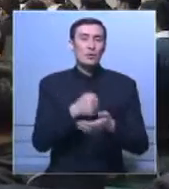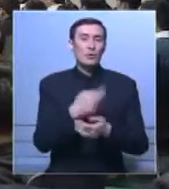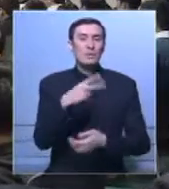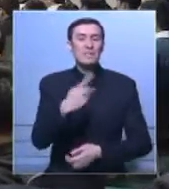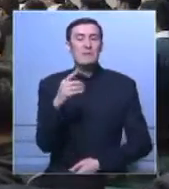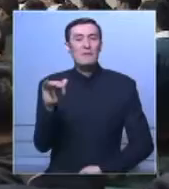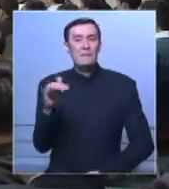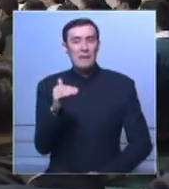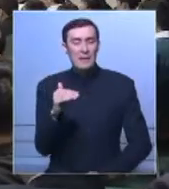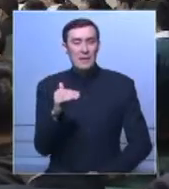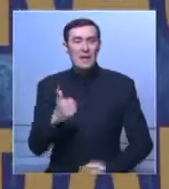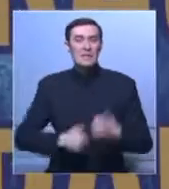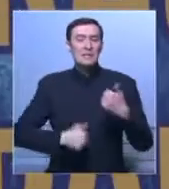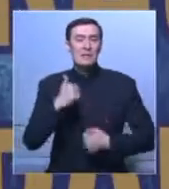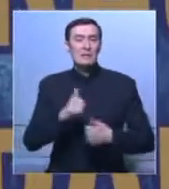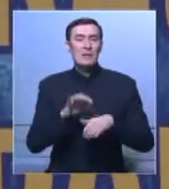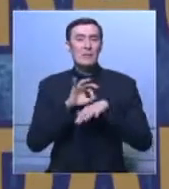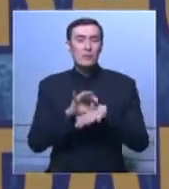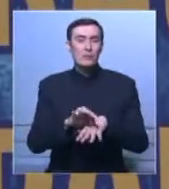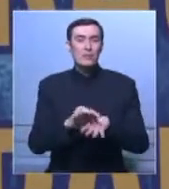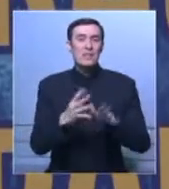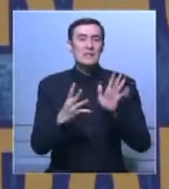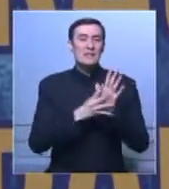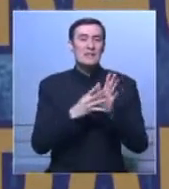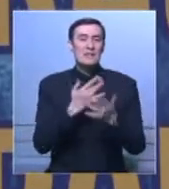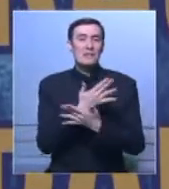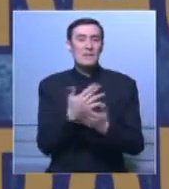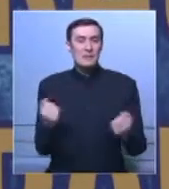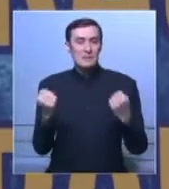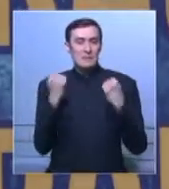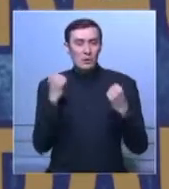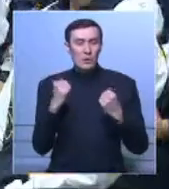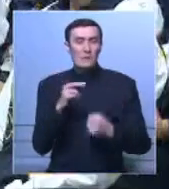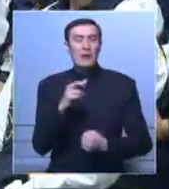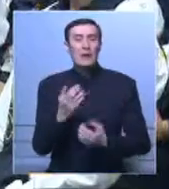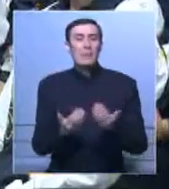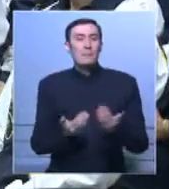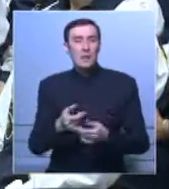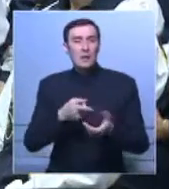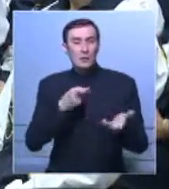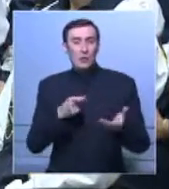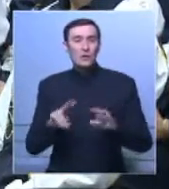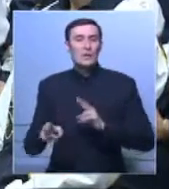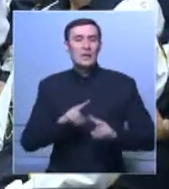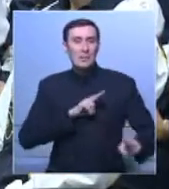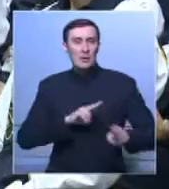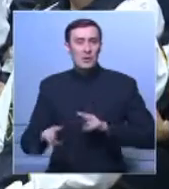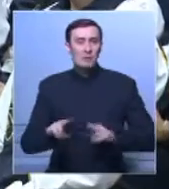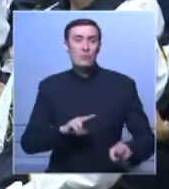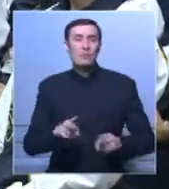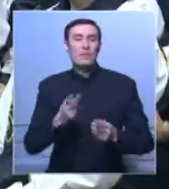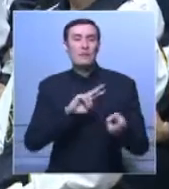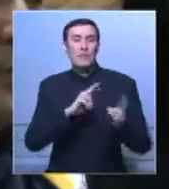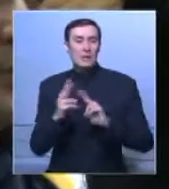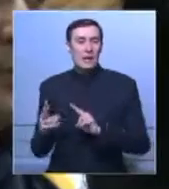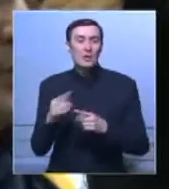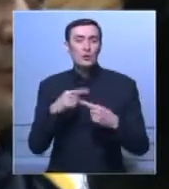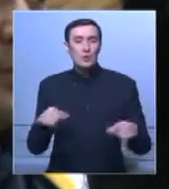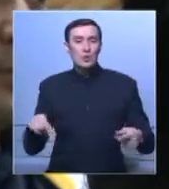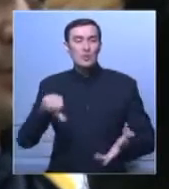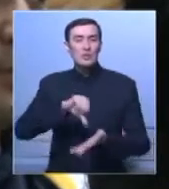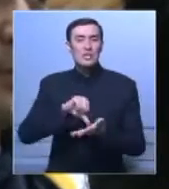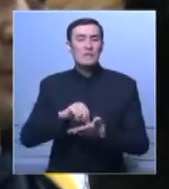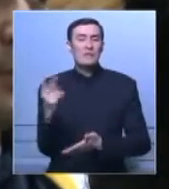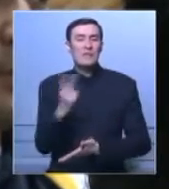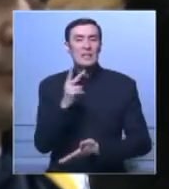по 21 февраля. Соревнования пройдут по 9 видам спорта – биатлон, конькобежный спорт, фигурное катание и другие. Участие во